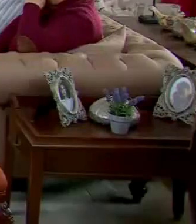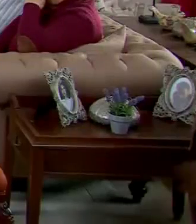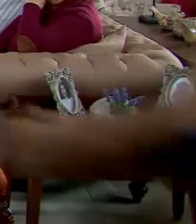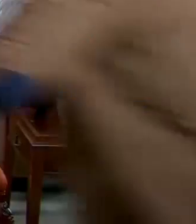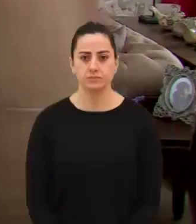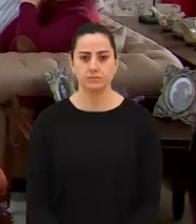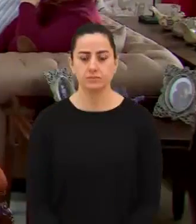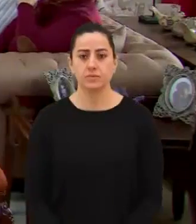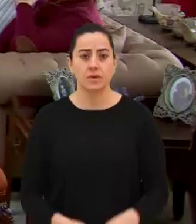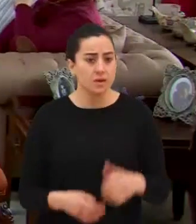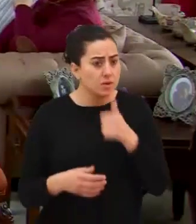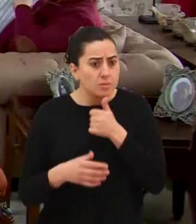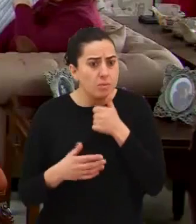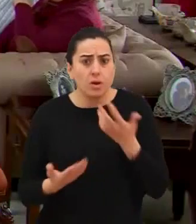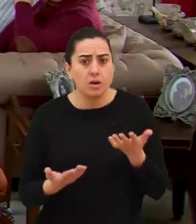Baba!